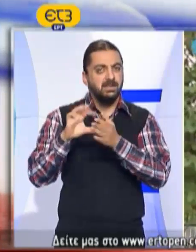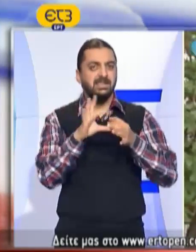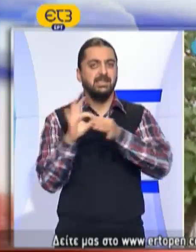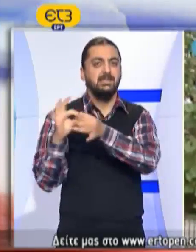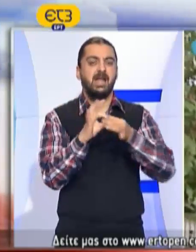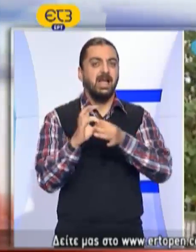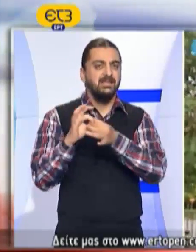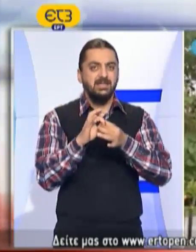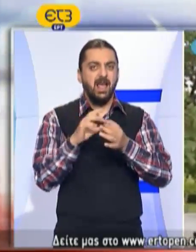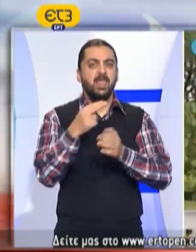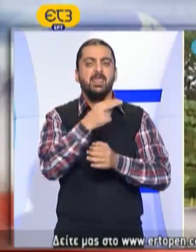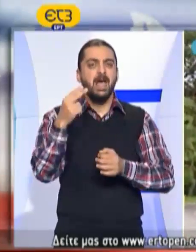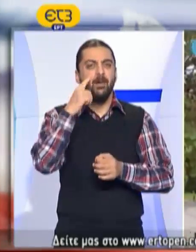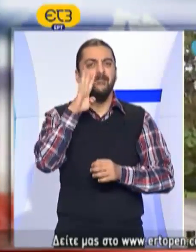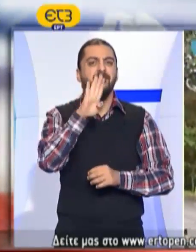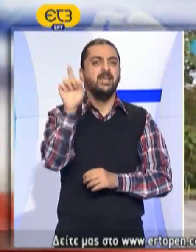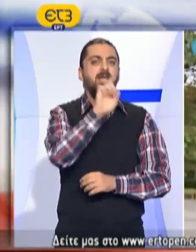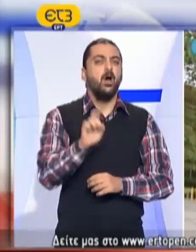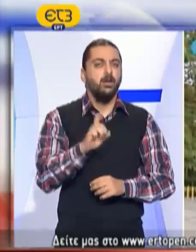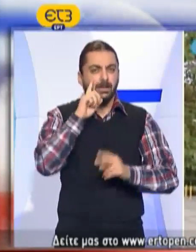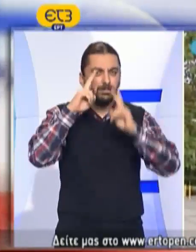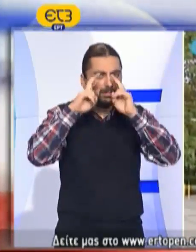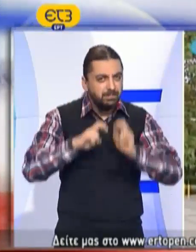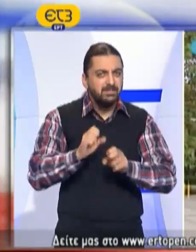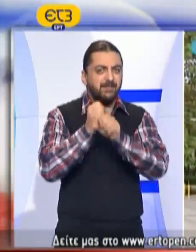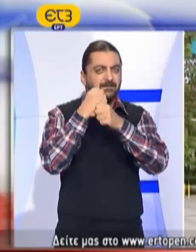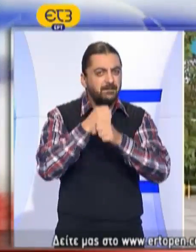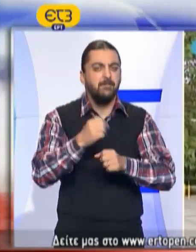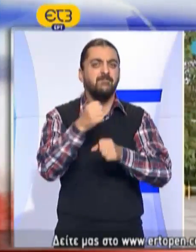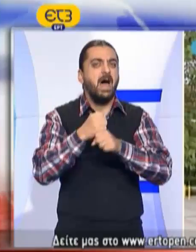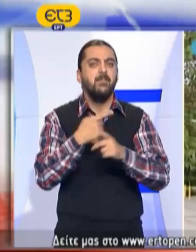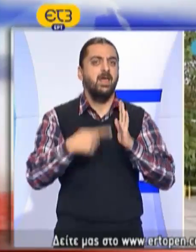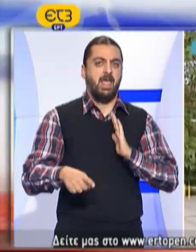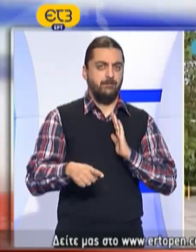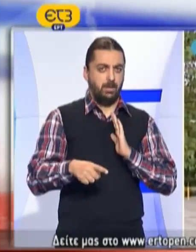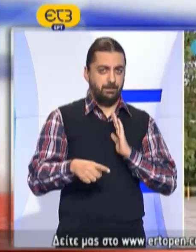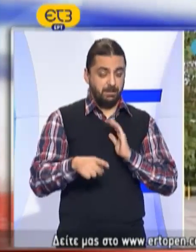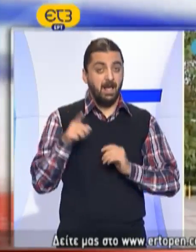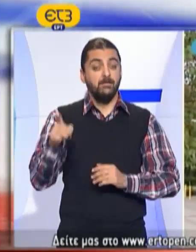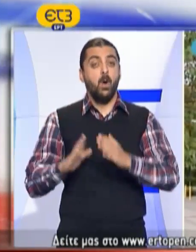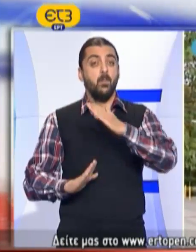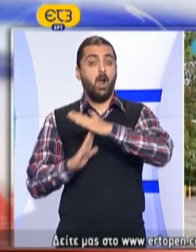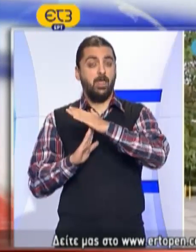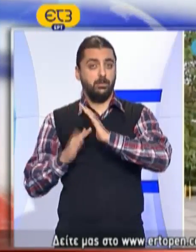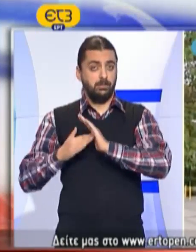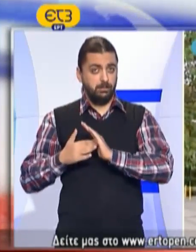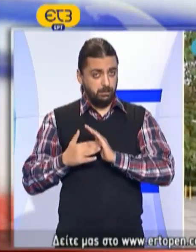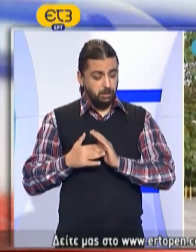ελέγχων βιοϊσοδυναμίας για νοσήμων φαρμάκων. Σύμφωνα με πληροφορίες, ο συνδικαλιστής αξίωσε ένα μέρος από τα